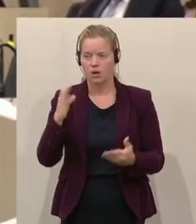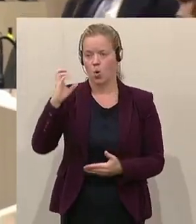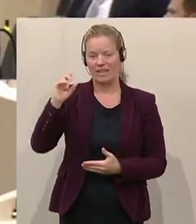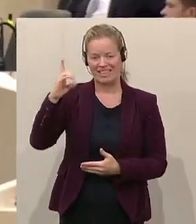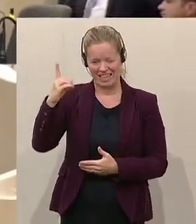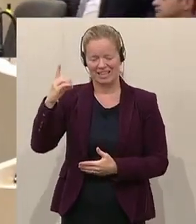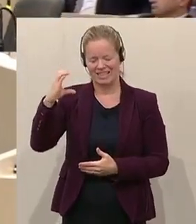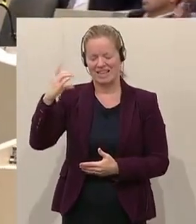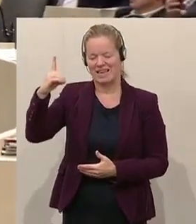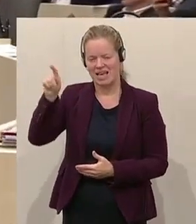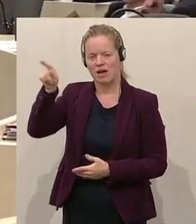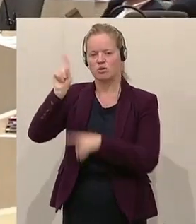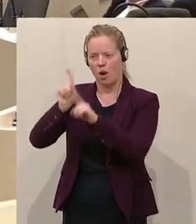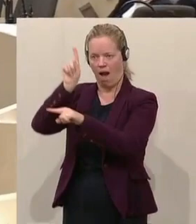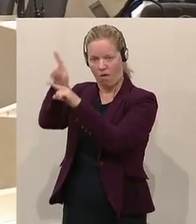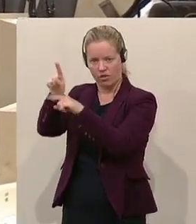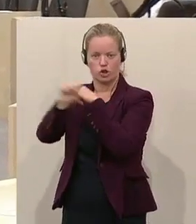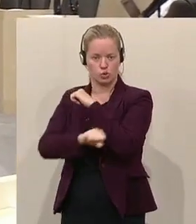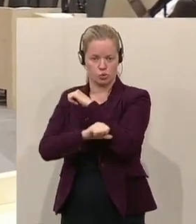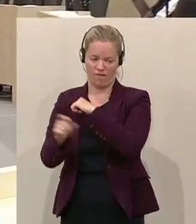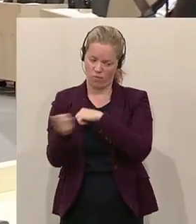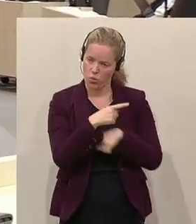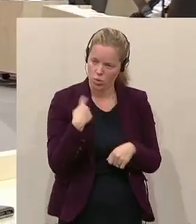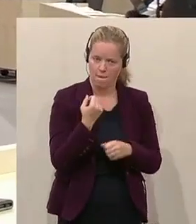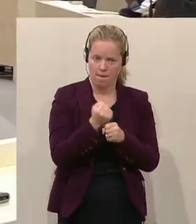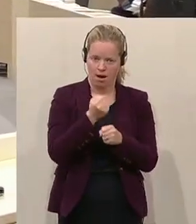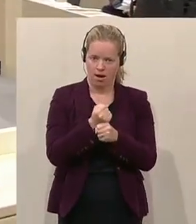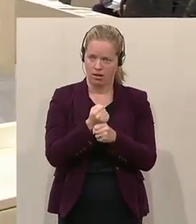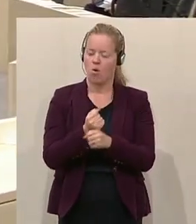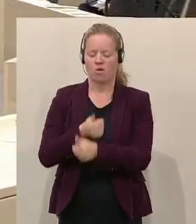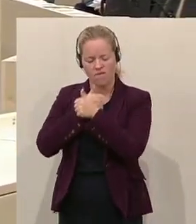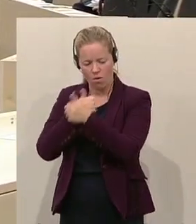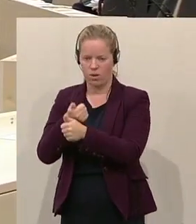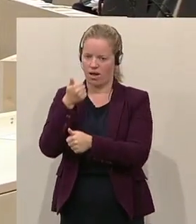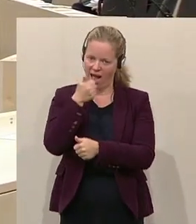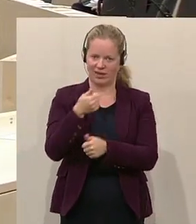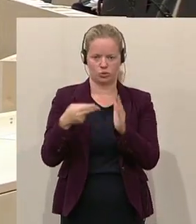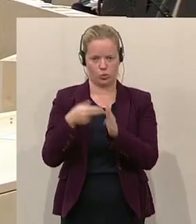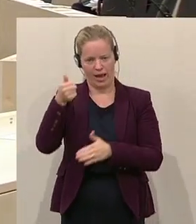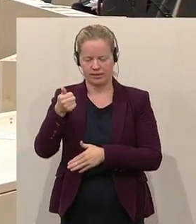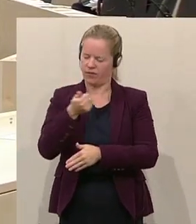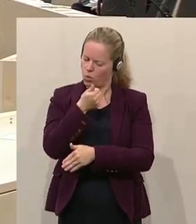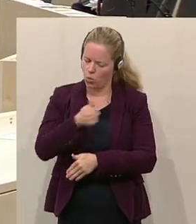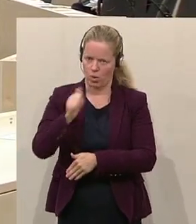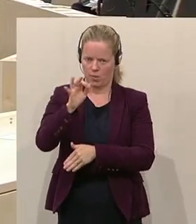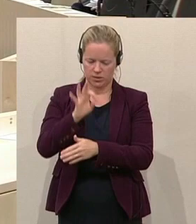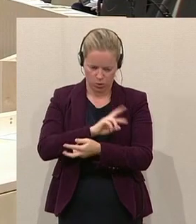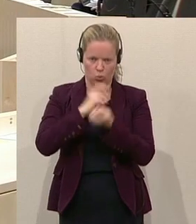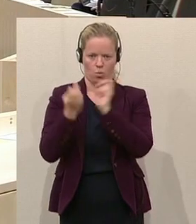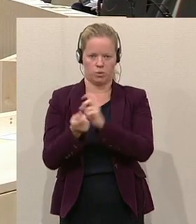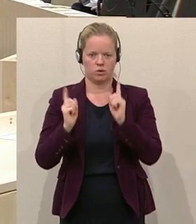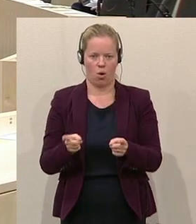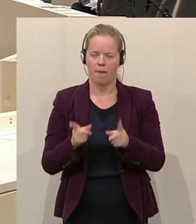eine Studie für uns macht in unserem Auftrag und wir uns dann eins zu eins an diese Studie richten, beziehungsweise von außen sozusagen sagen lassen,